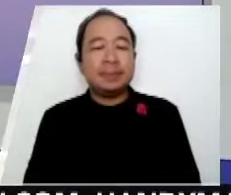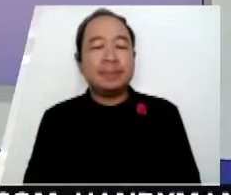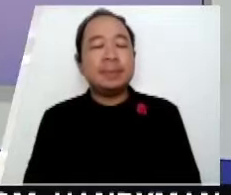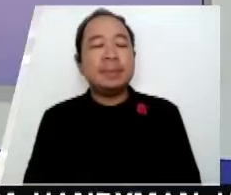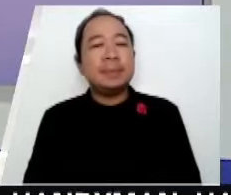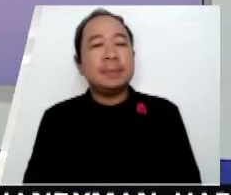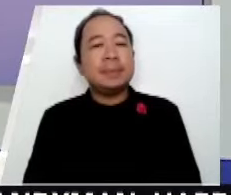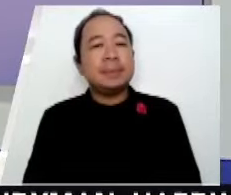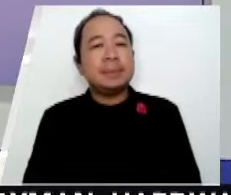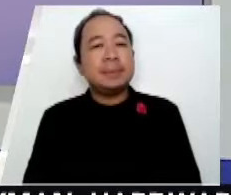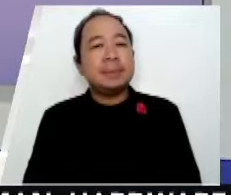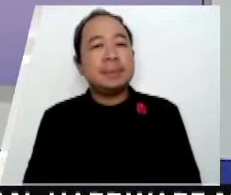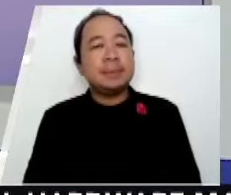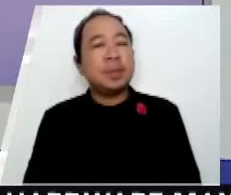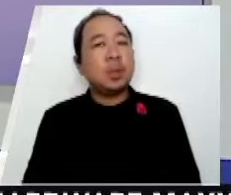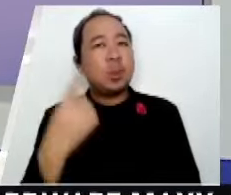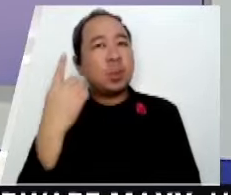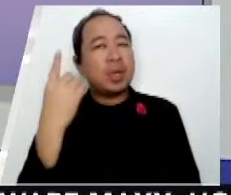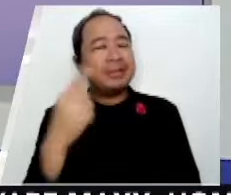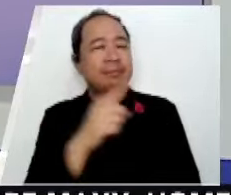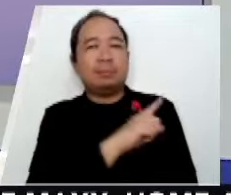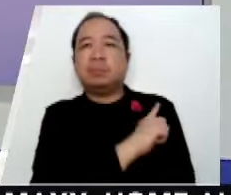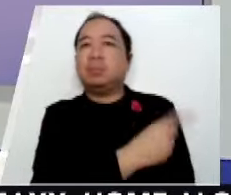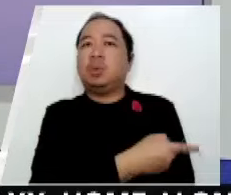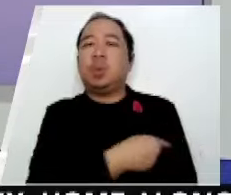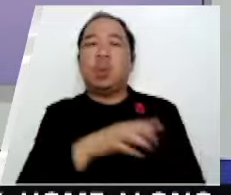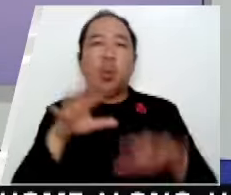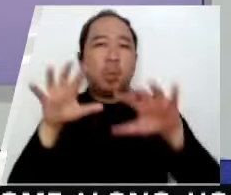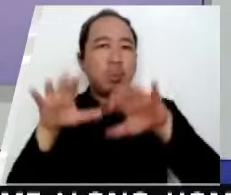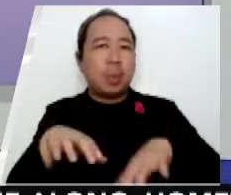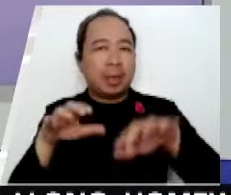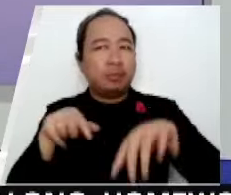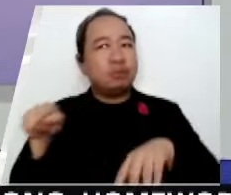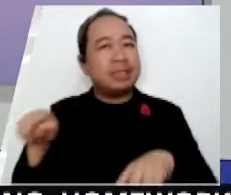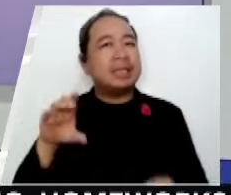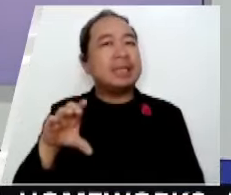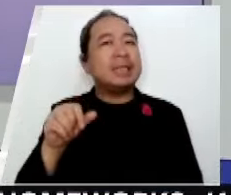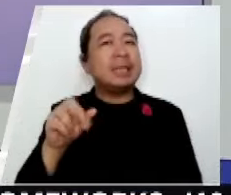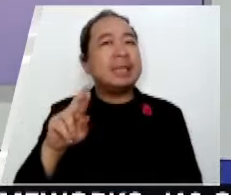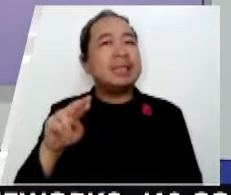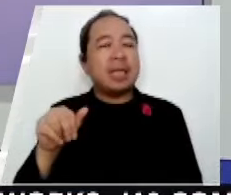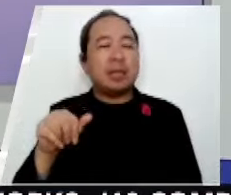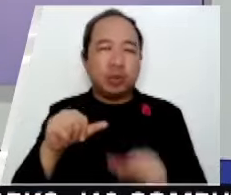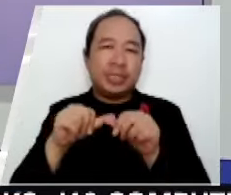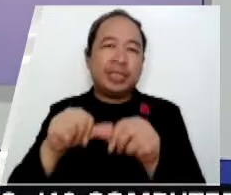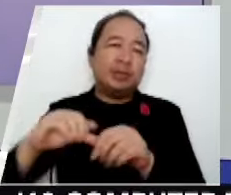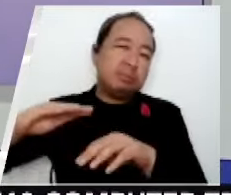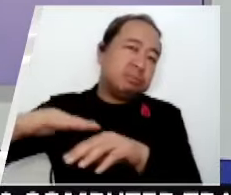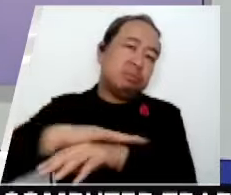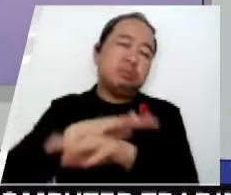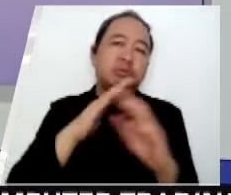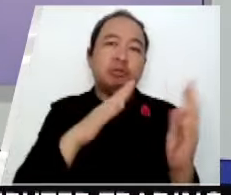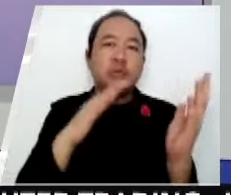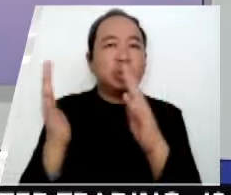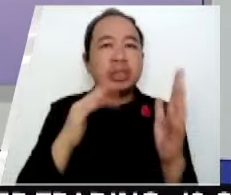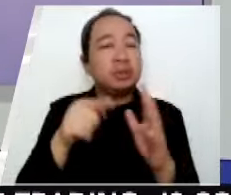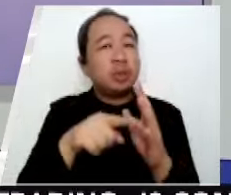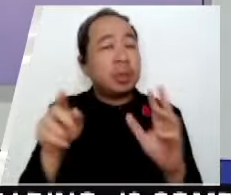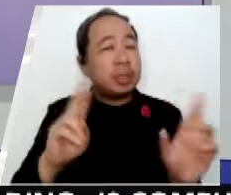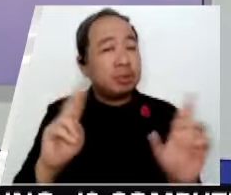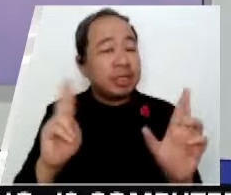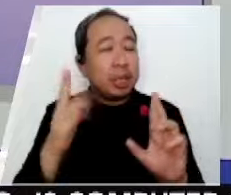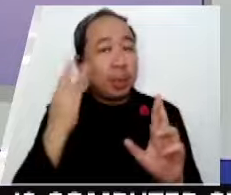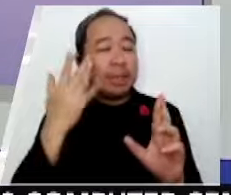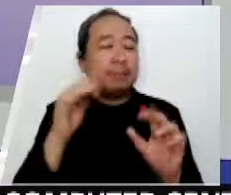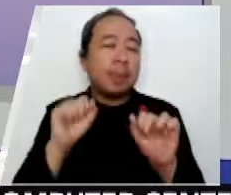pong super bagyo ang Karina na patuloy na nagpapalakas sa habagat. Maging alerto po mga kapuso dahil posible pang magtuloy-tuloy ang